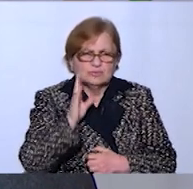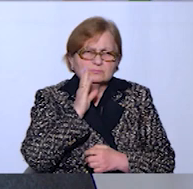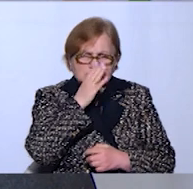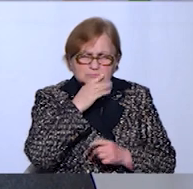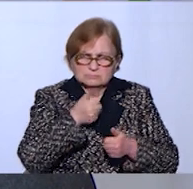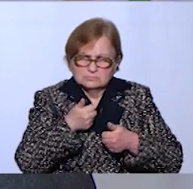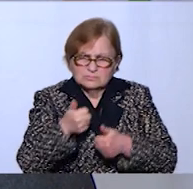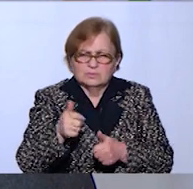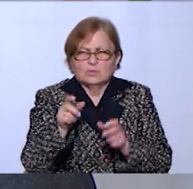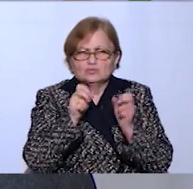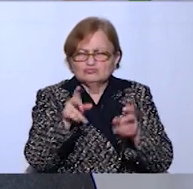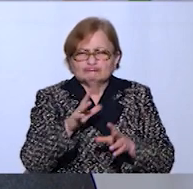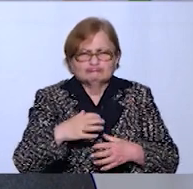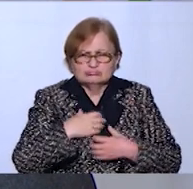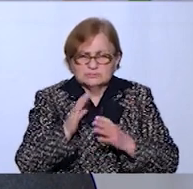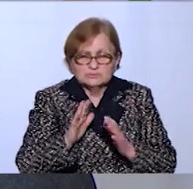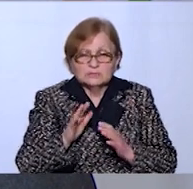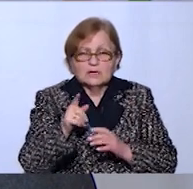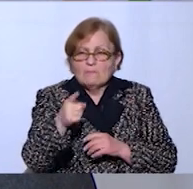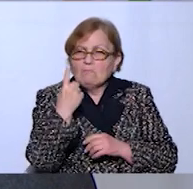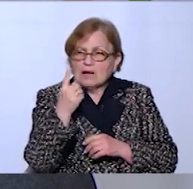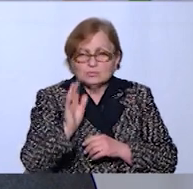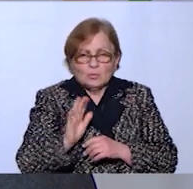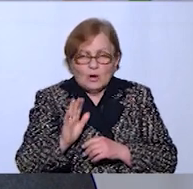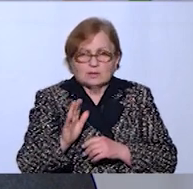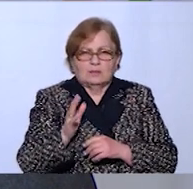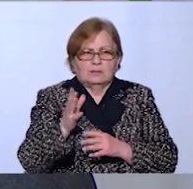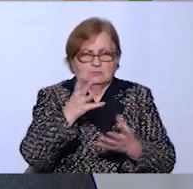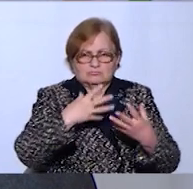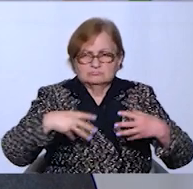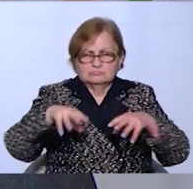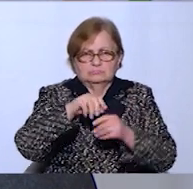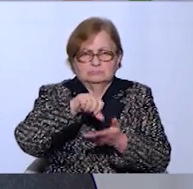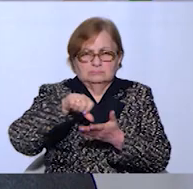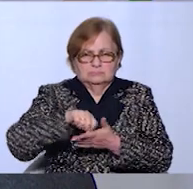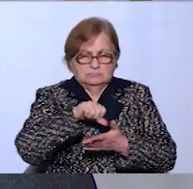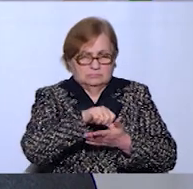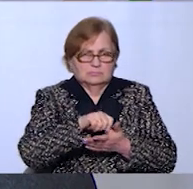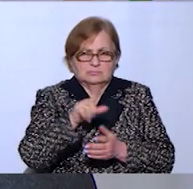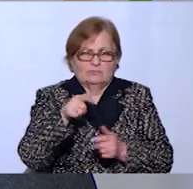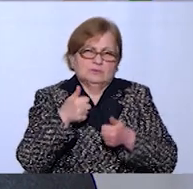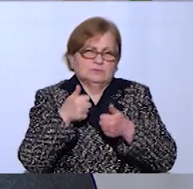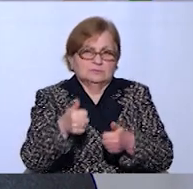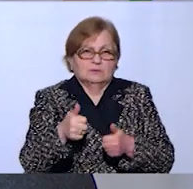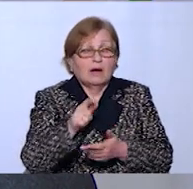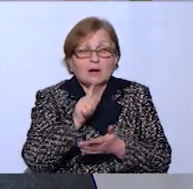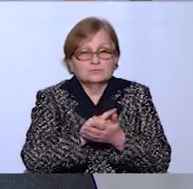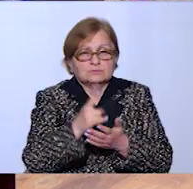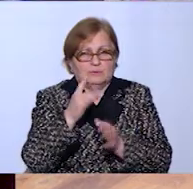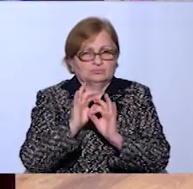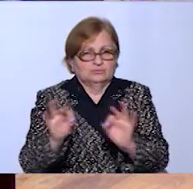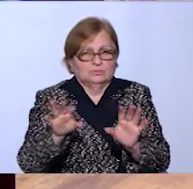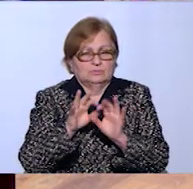და მაინც ვესაუბროთ მხოლოდ ფატალურ შემთხვევებზე და ისეთ ინფორმაციებზე, რაც